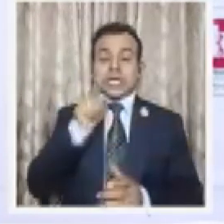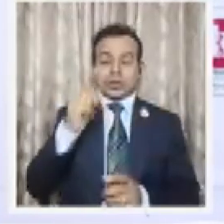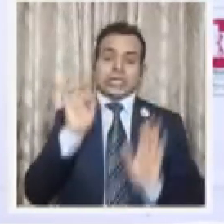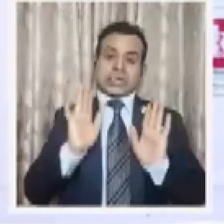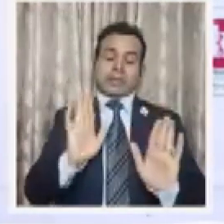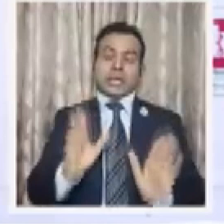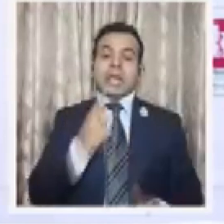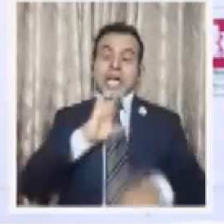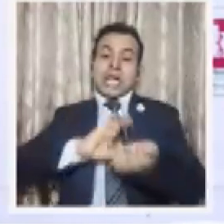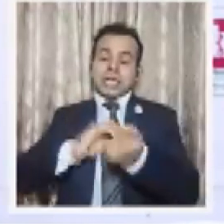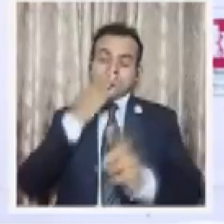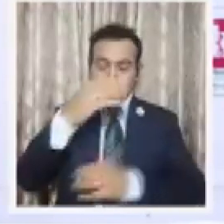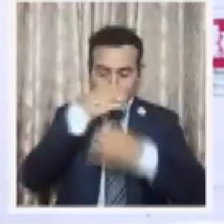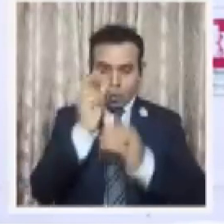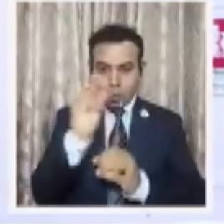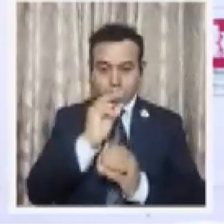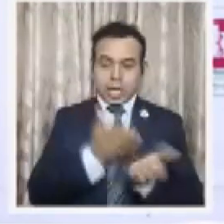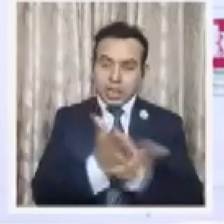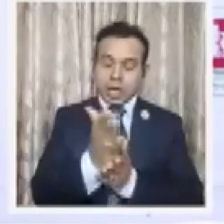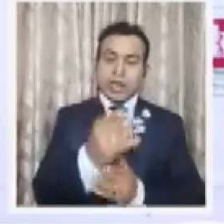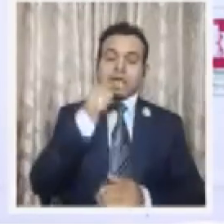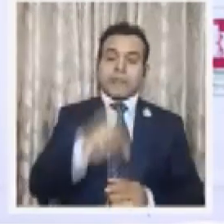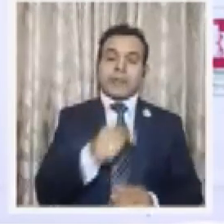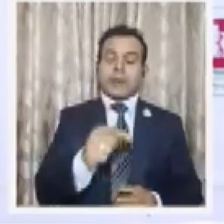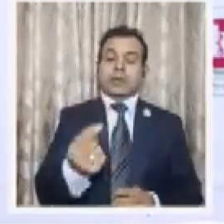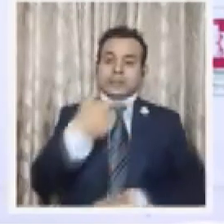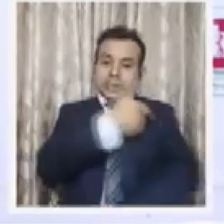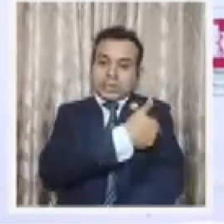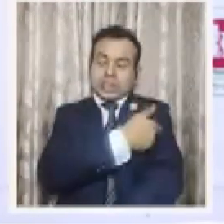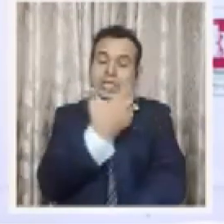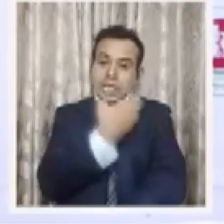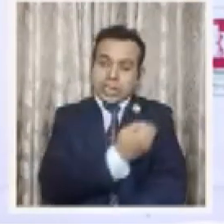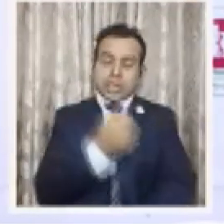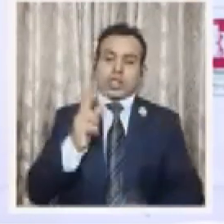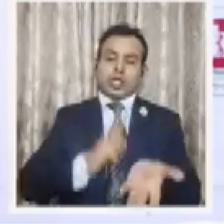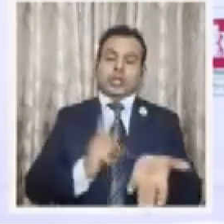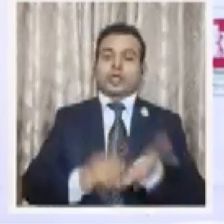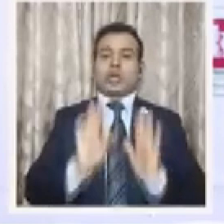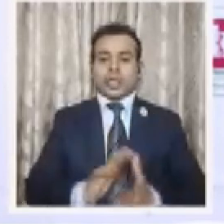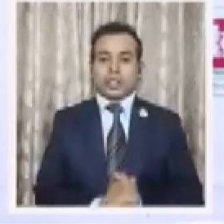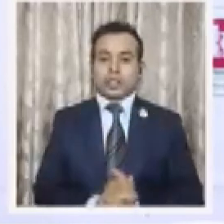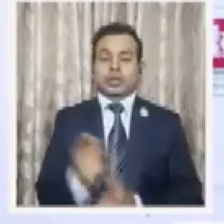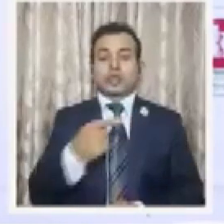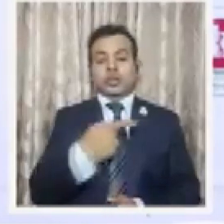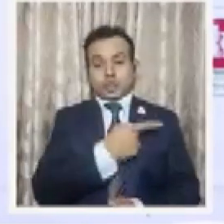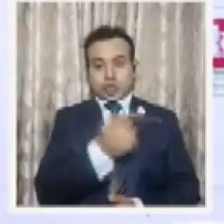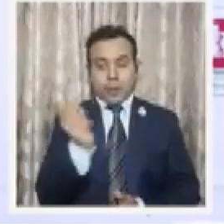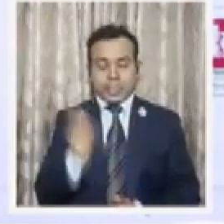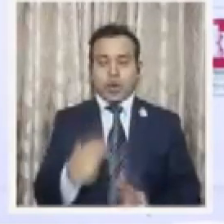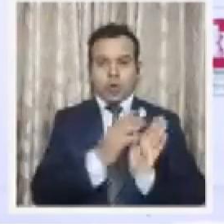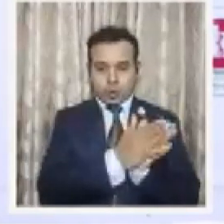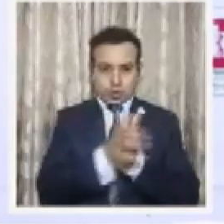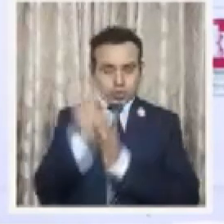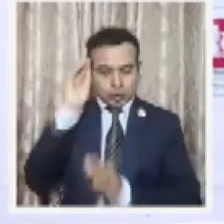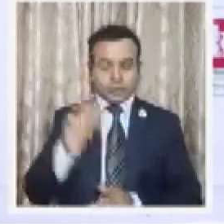যে নিয়মগুলো, স্বাস্থ্য নিয়মগুলো বলা হয় সেই নিয়মগুলো মেনে চলা এবং যথাযথভাবে শনাক্ত এবং তার চিকিৎসা নেওয়া। এই ক্ষেত্রে